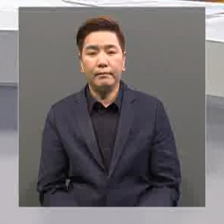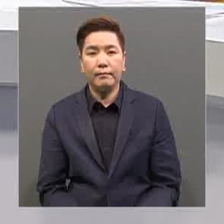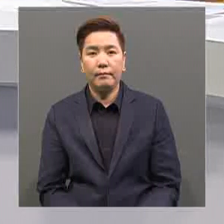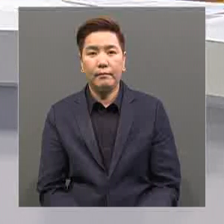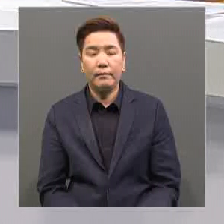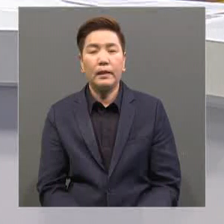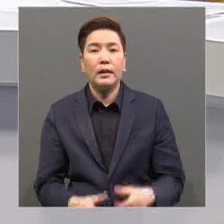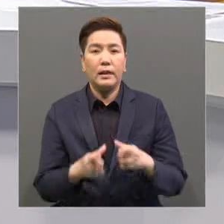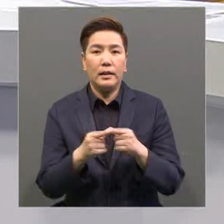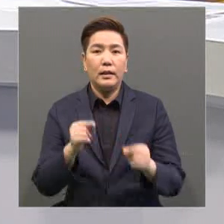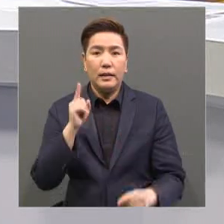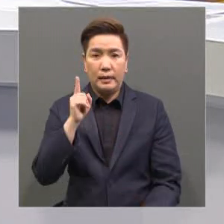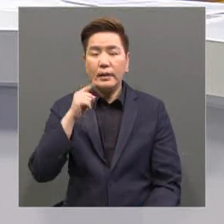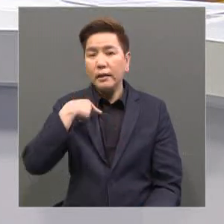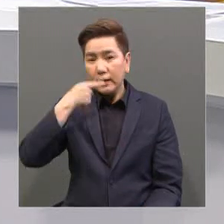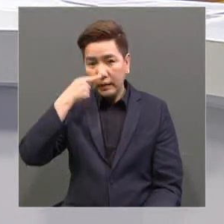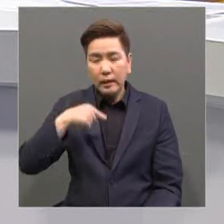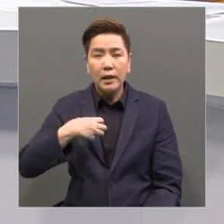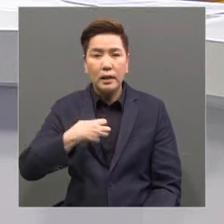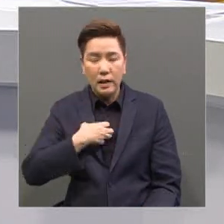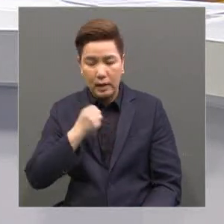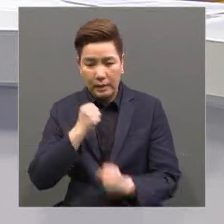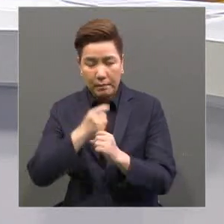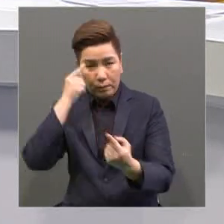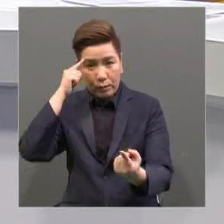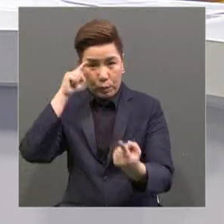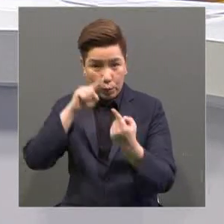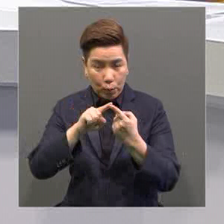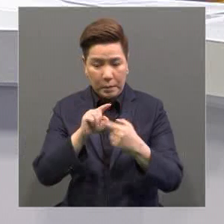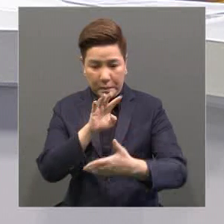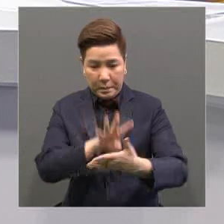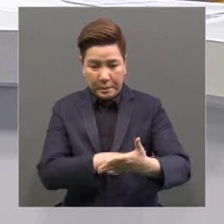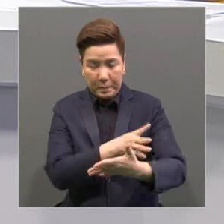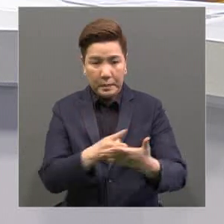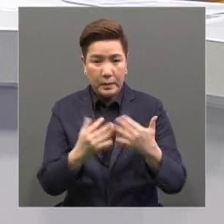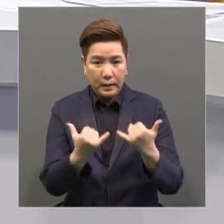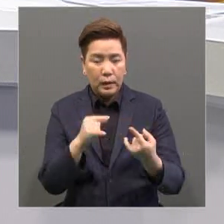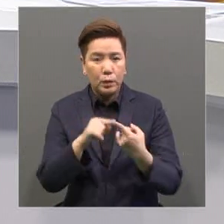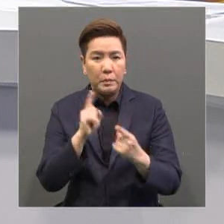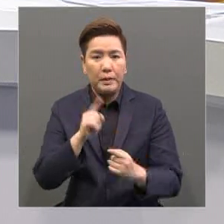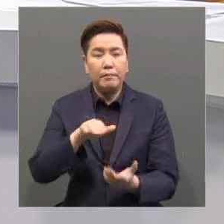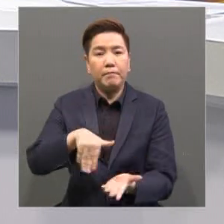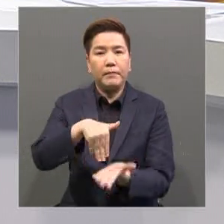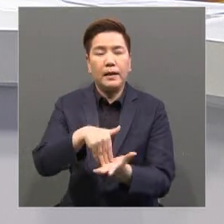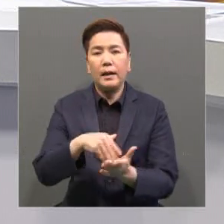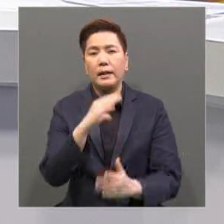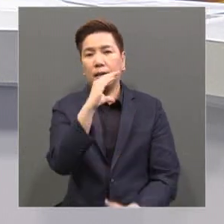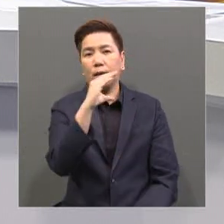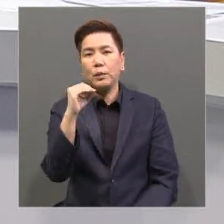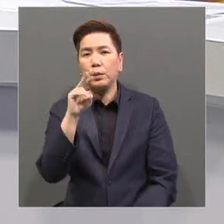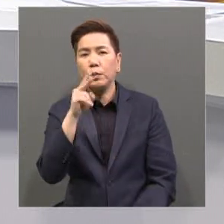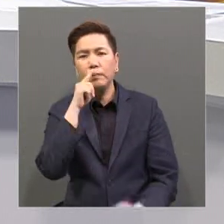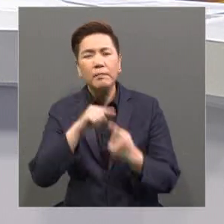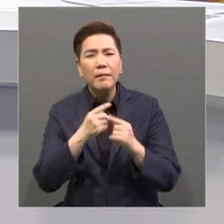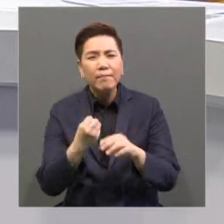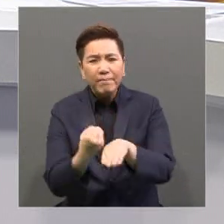และอีกหนึ่งเรื่องนะครับที่ไทยเองก็ต้องการที่จะบรรลุเป้าหมายที่วางเอาไว้นะครับก็คือเรื่องของการเป็นกลางทางคาร์บอนที่วางเอาไว้